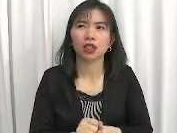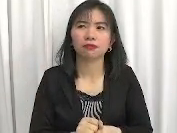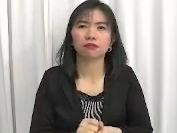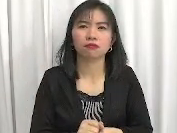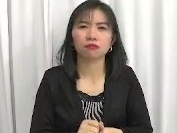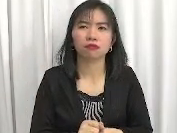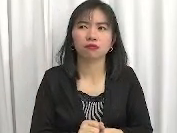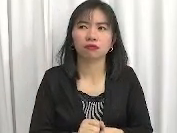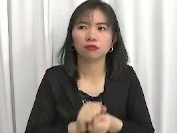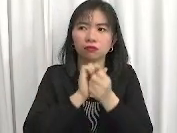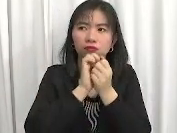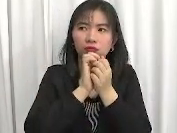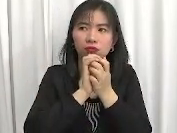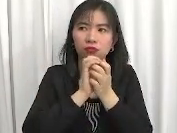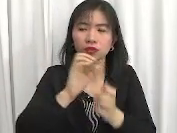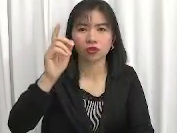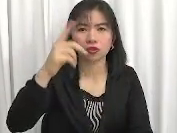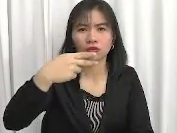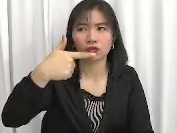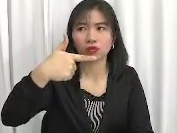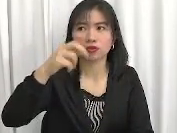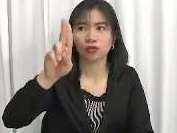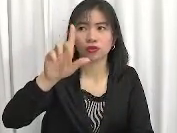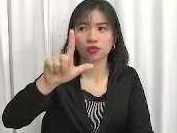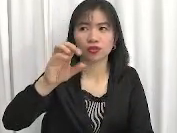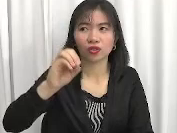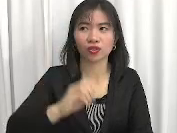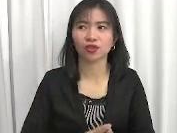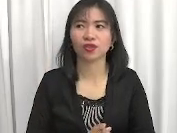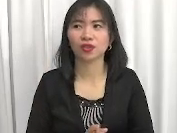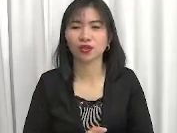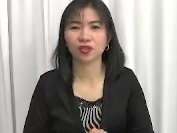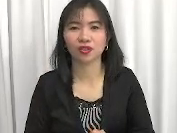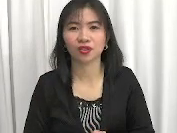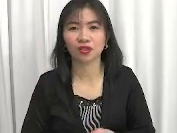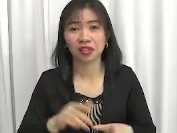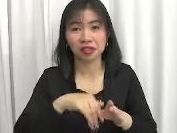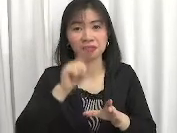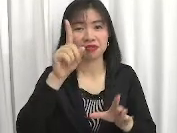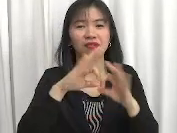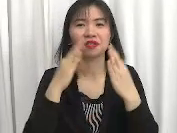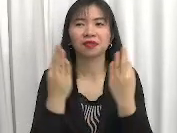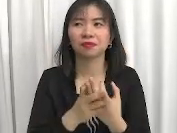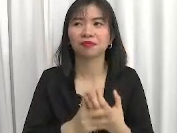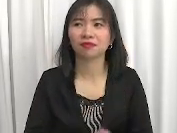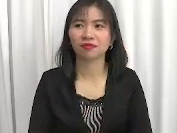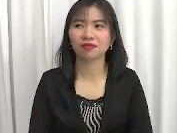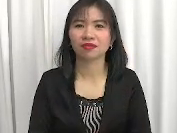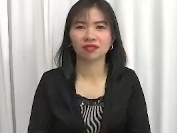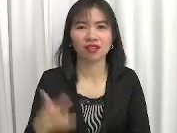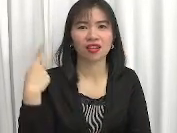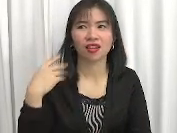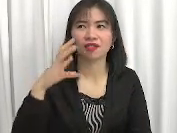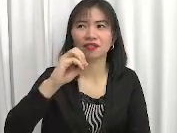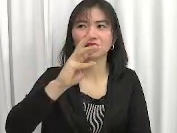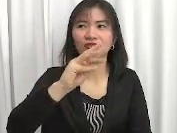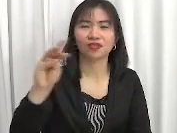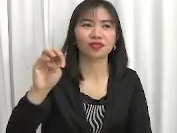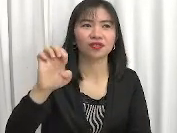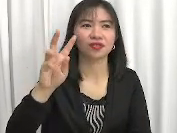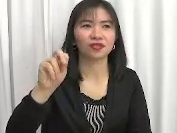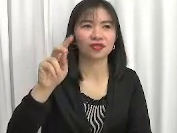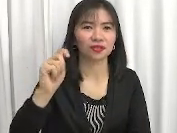Oo, sabi pala ni Tony Jopenes, sana sweet and spicy na lang. Talaga okay. Naman. Okay. Si mahilig ang